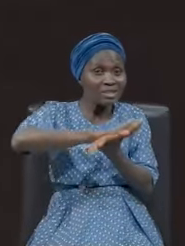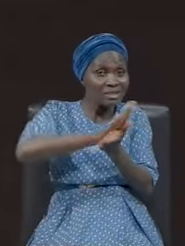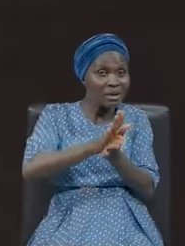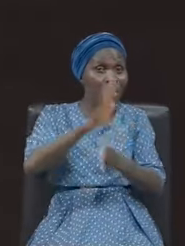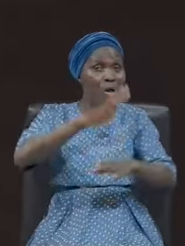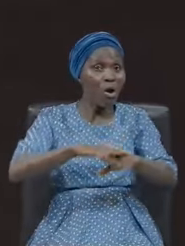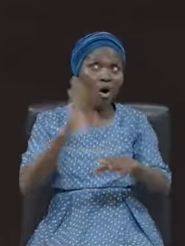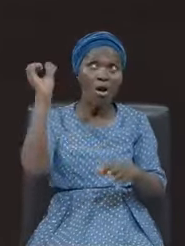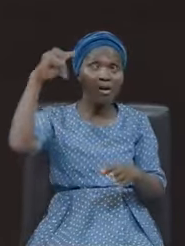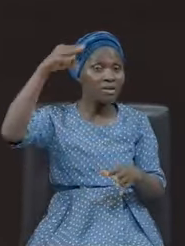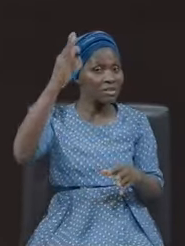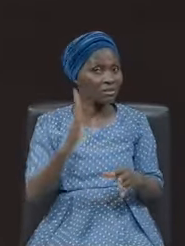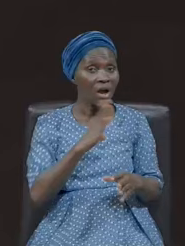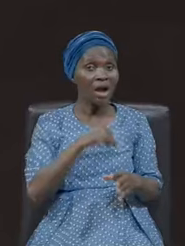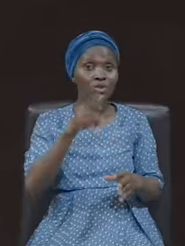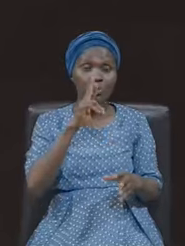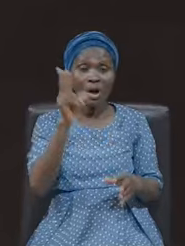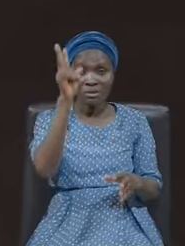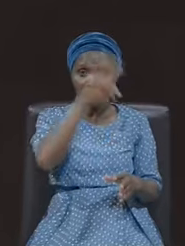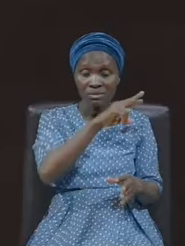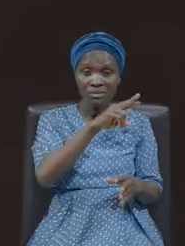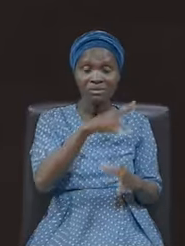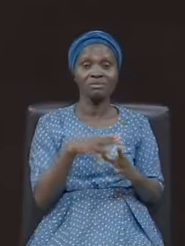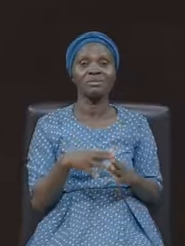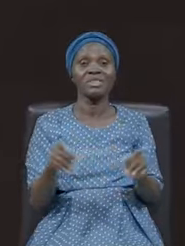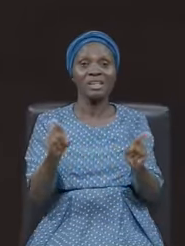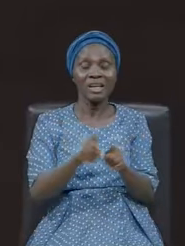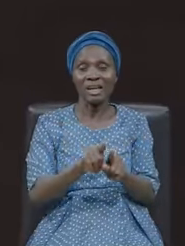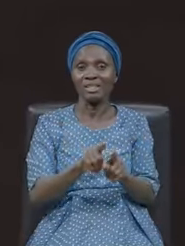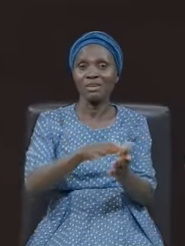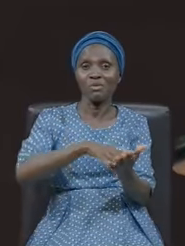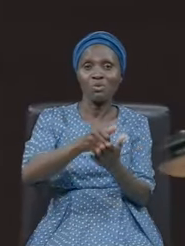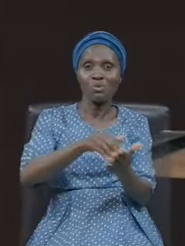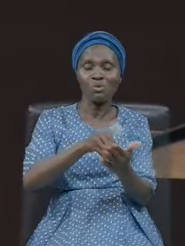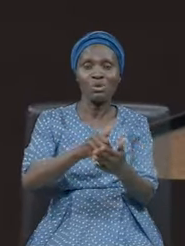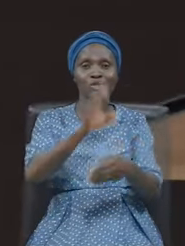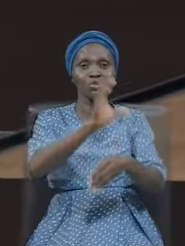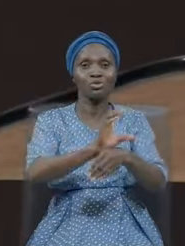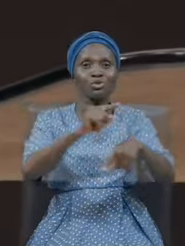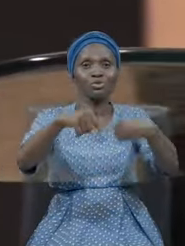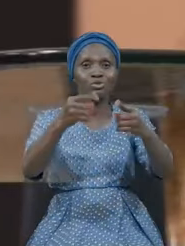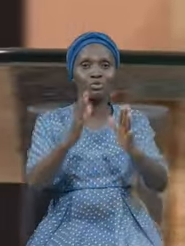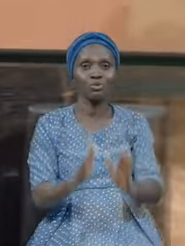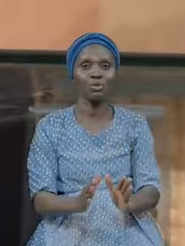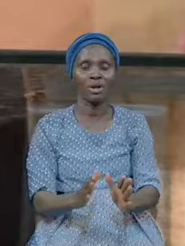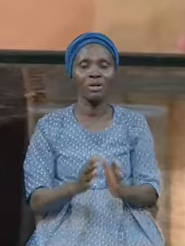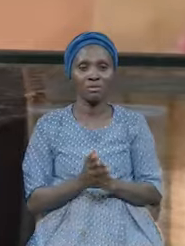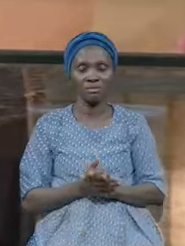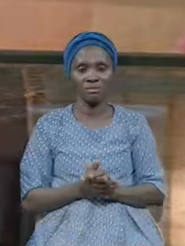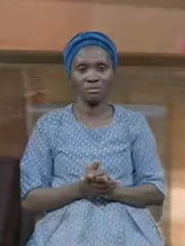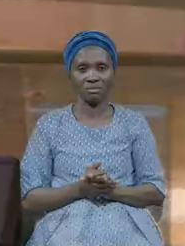comprends mal la grâce comme les fréquentateurs nominaux